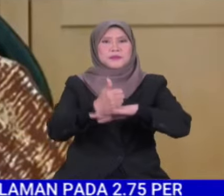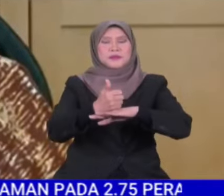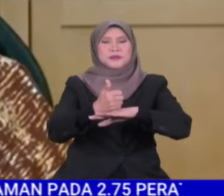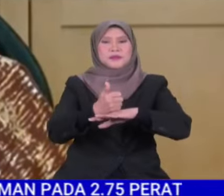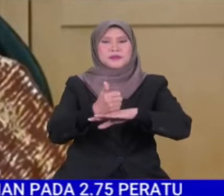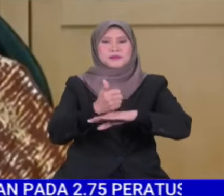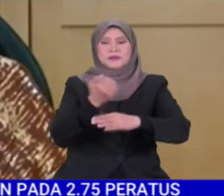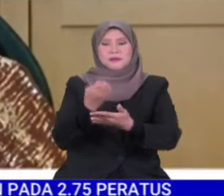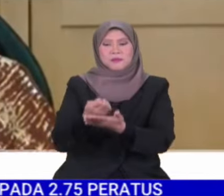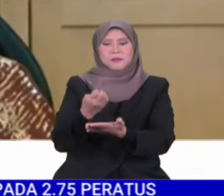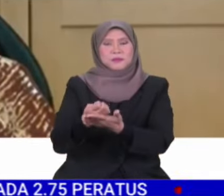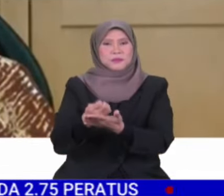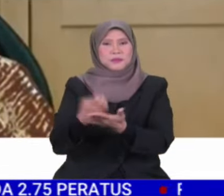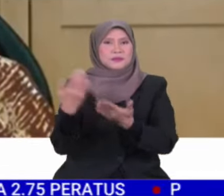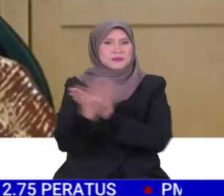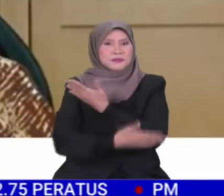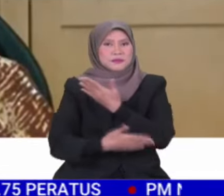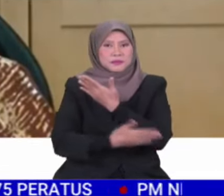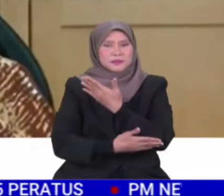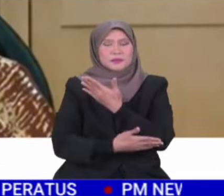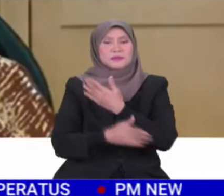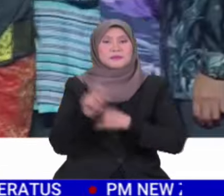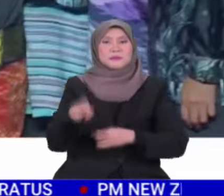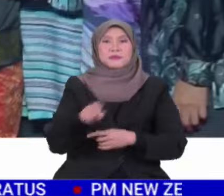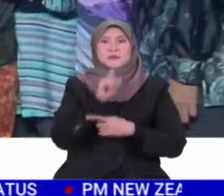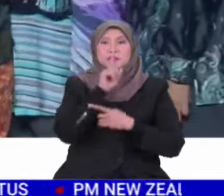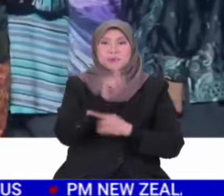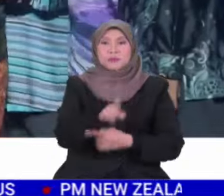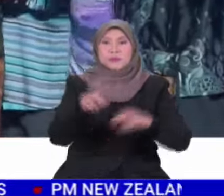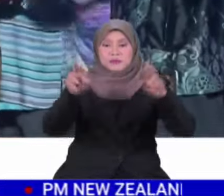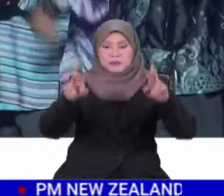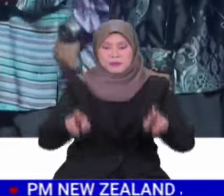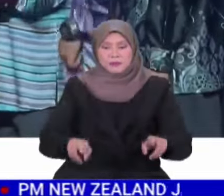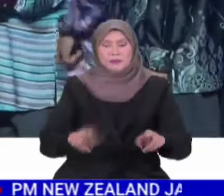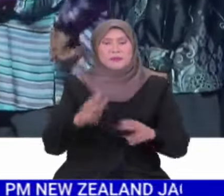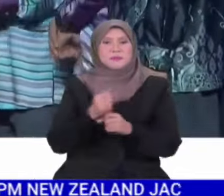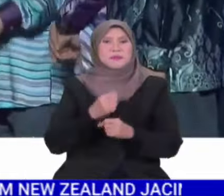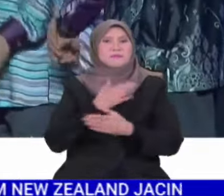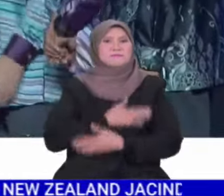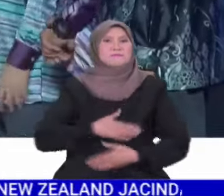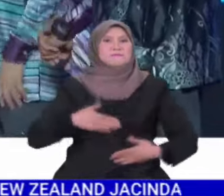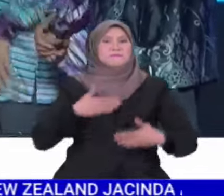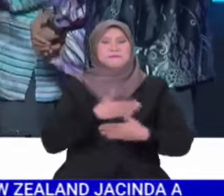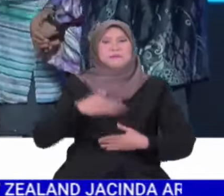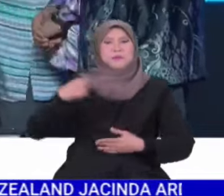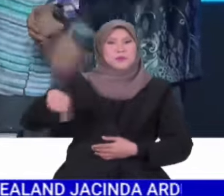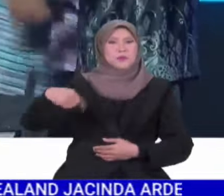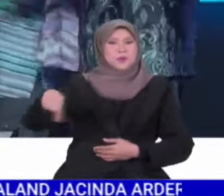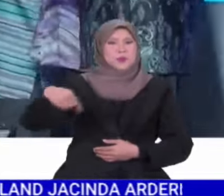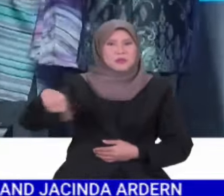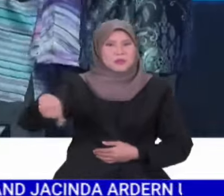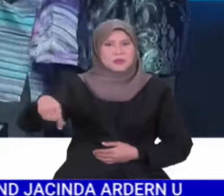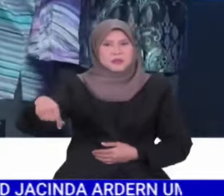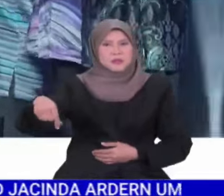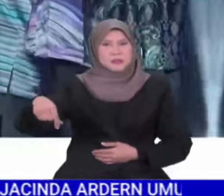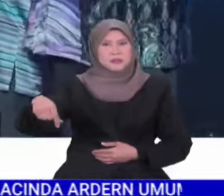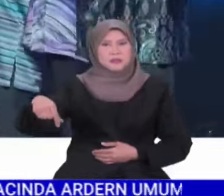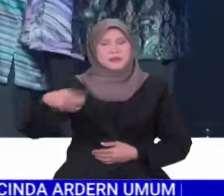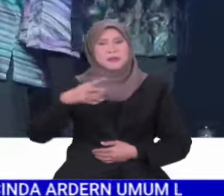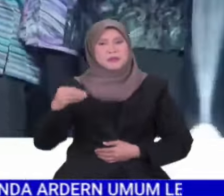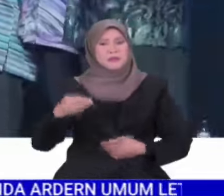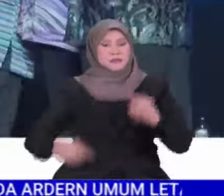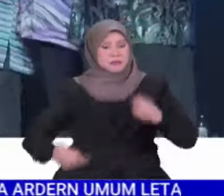kembali ekonomi negara, memastikan rakyat menikmati mutu kualiti